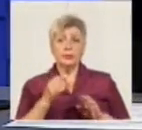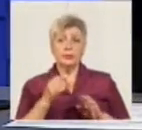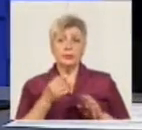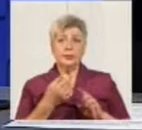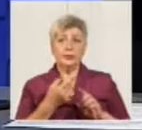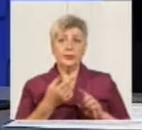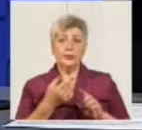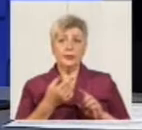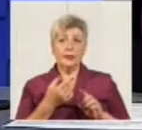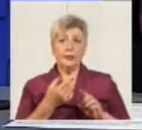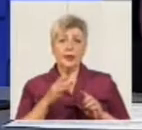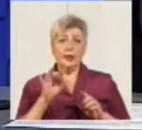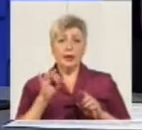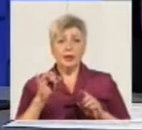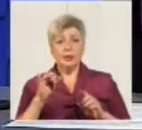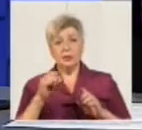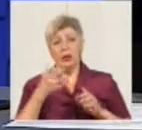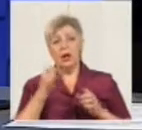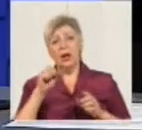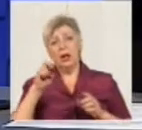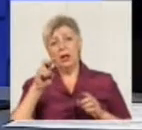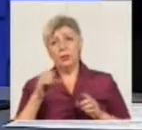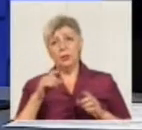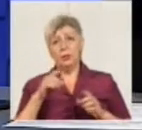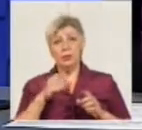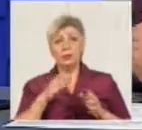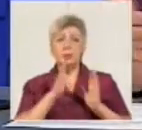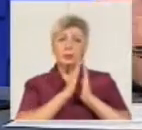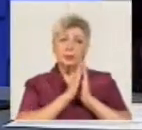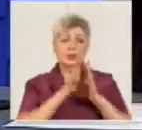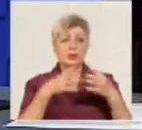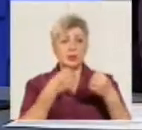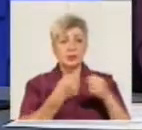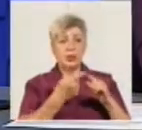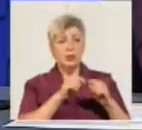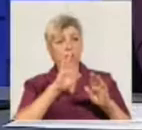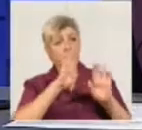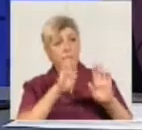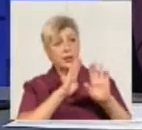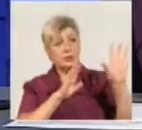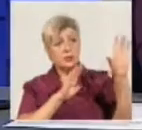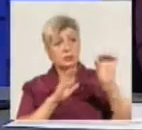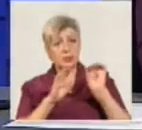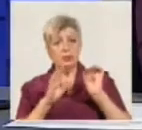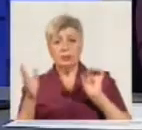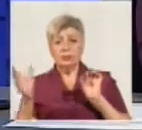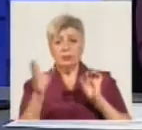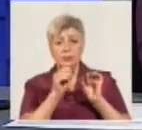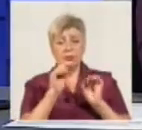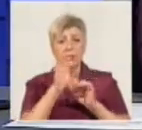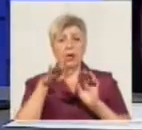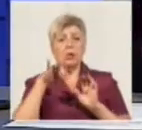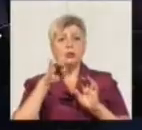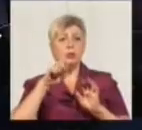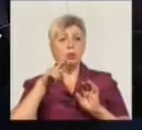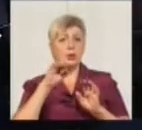людини мала, або із родини попросили на цю пісню накласти такий ролик. І таким чином ми розповідаємо про